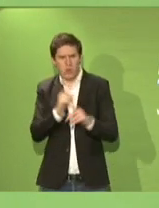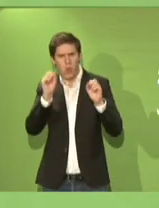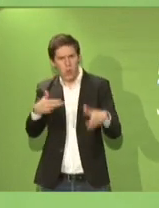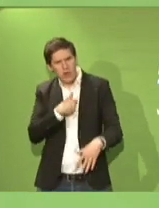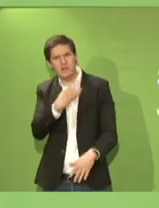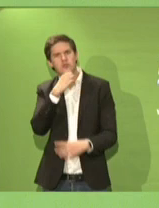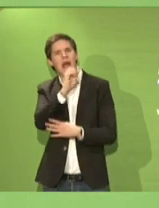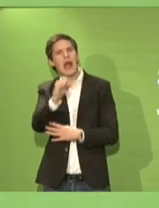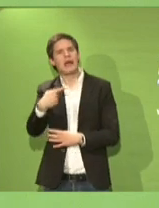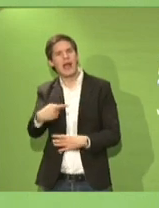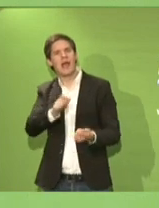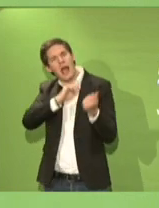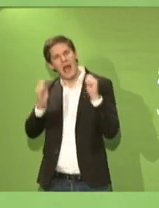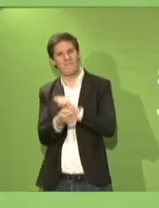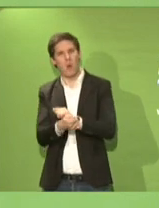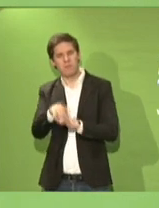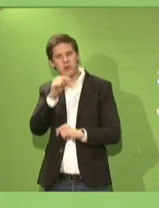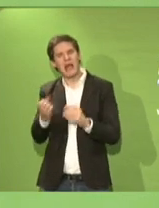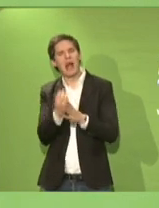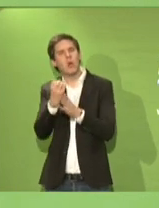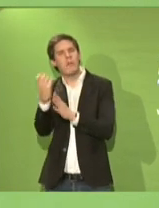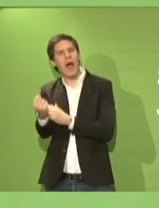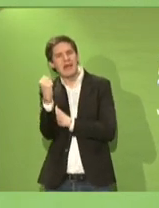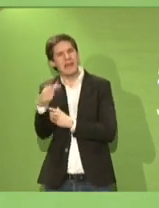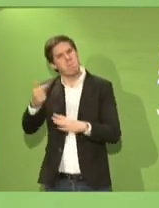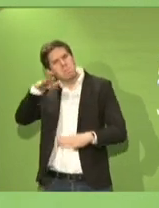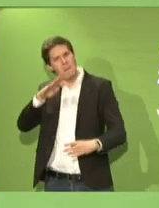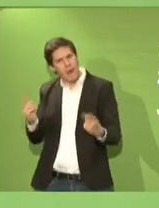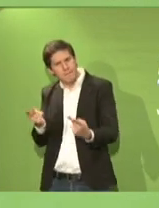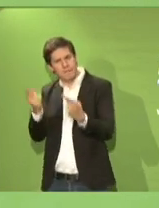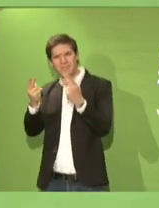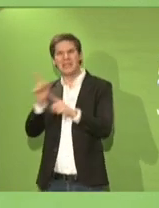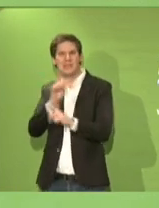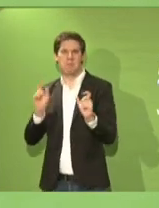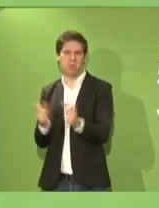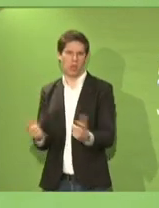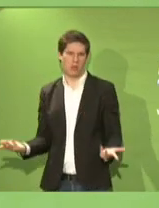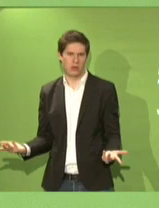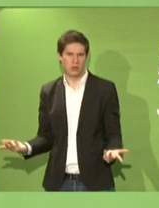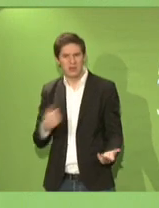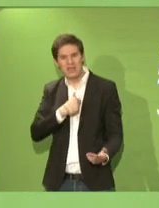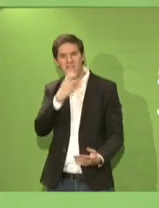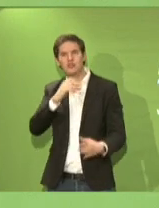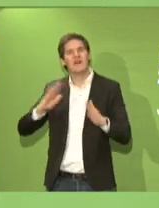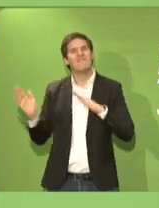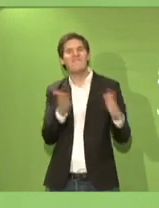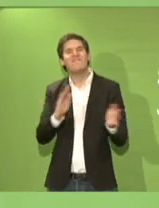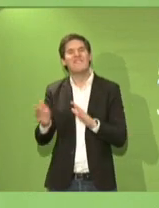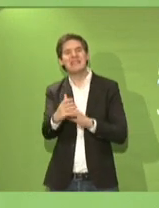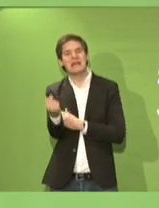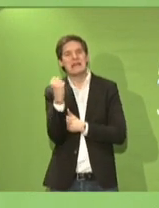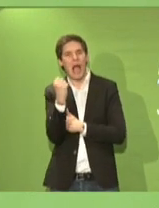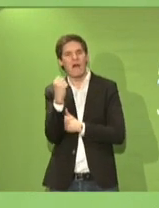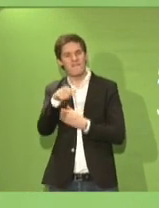die die erneuerbaren Energien weiter auf dem Erfolgskurs begleitet und sie nicht ausbremst. Wir wollen, dass die Windkraft an Land